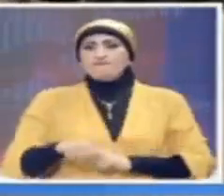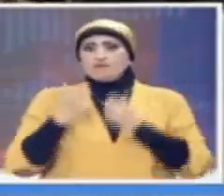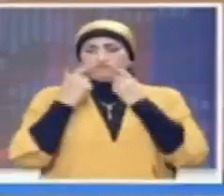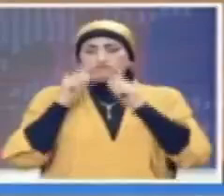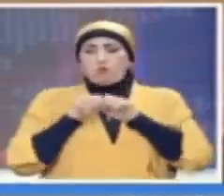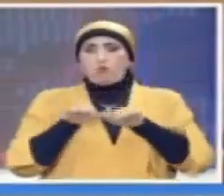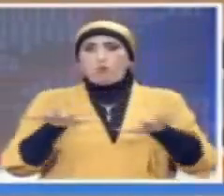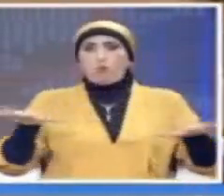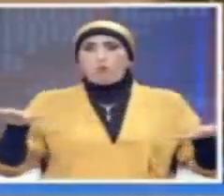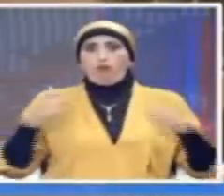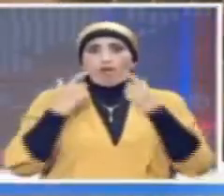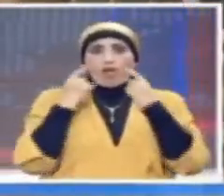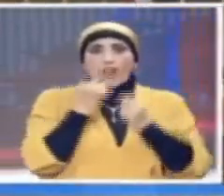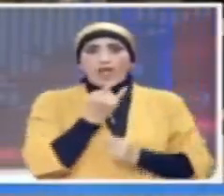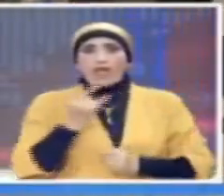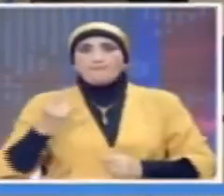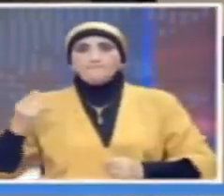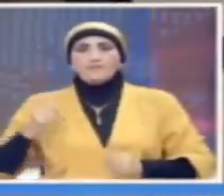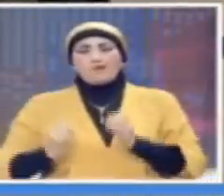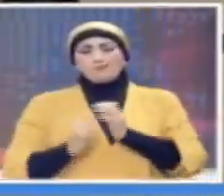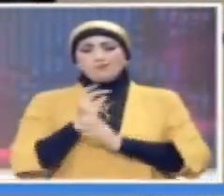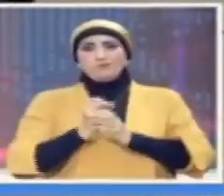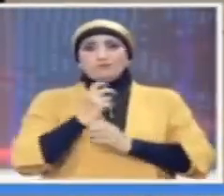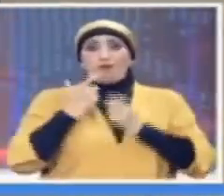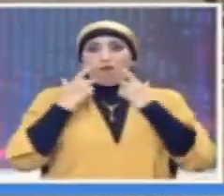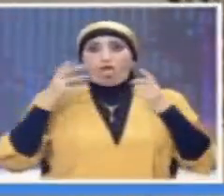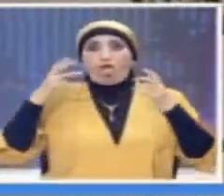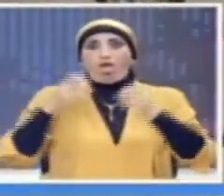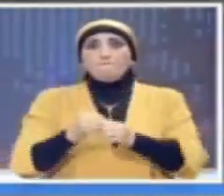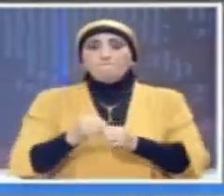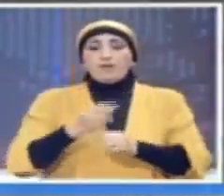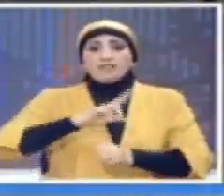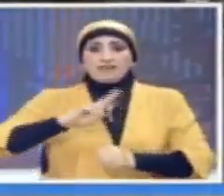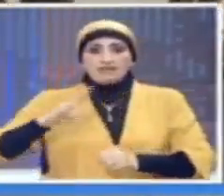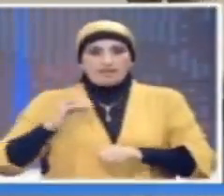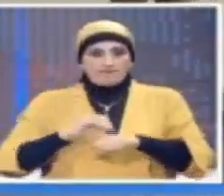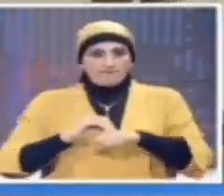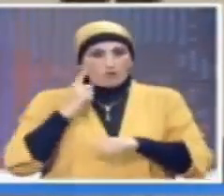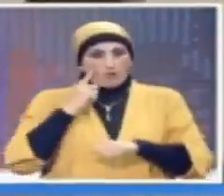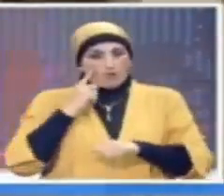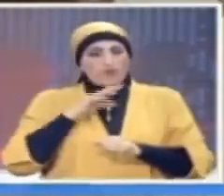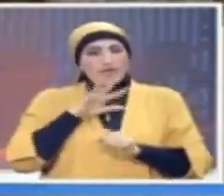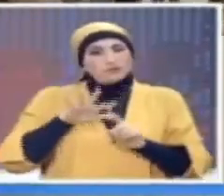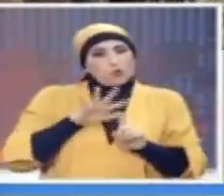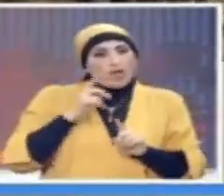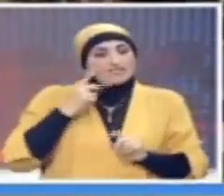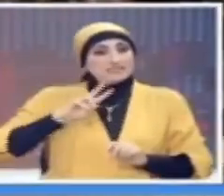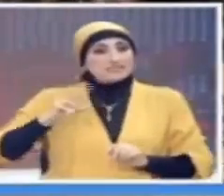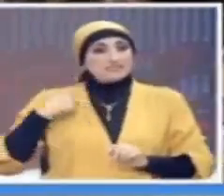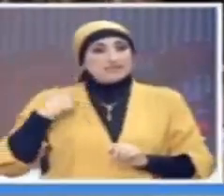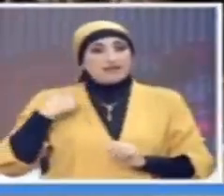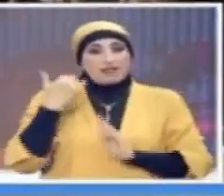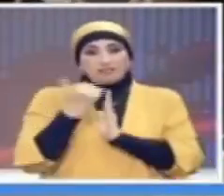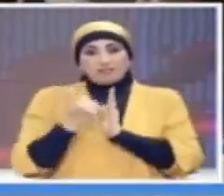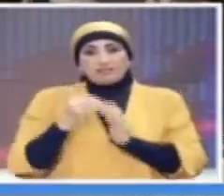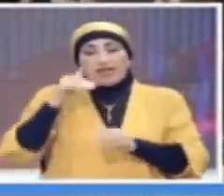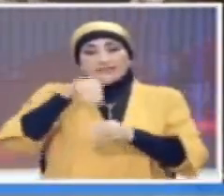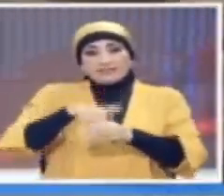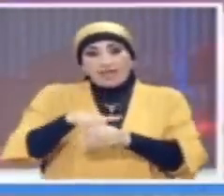الانتشار الأمني للتصدي لأي أعمال عدائية قد تؤثر على انتظام العملية